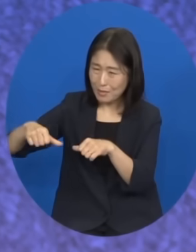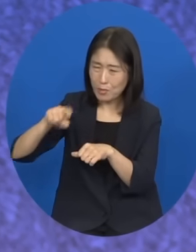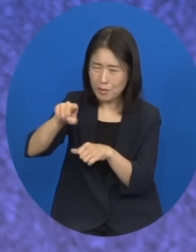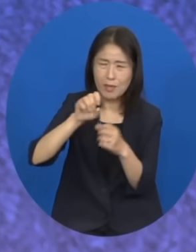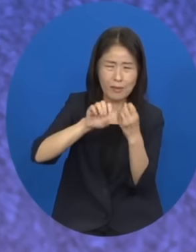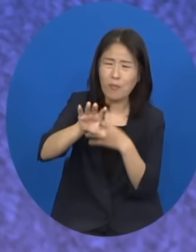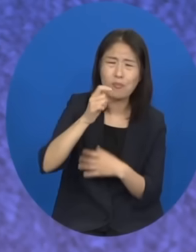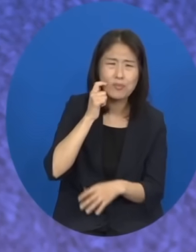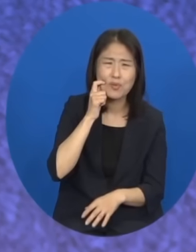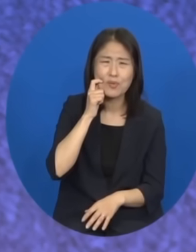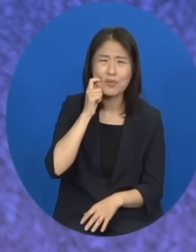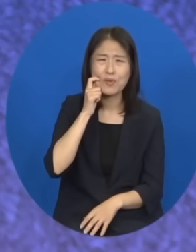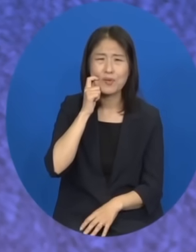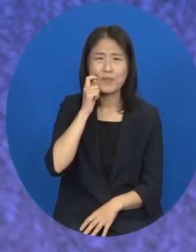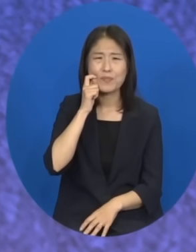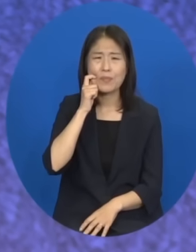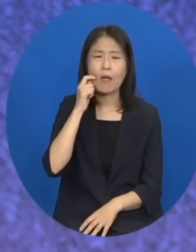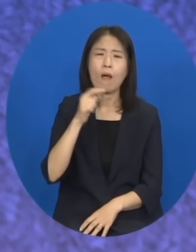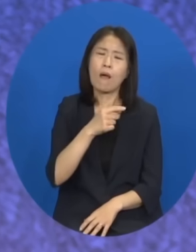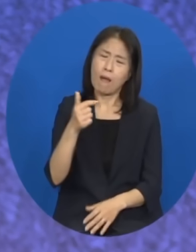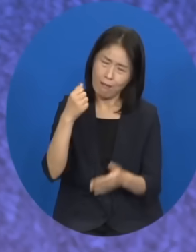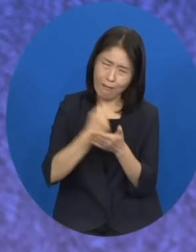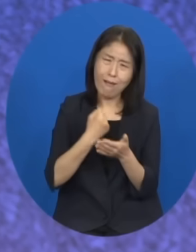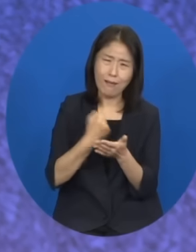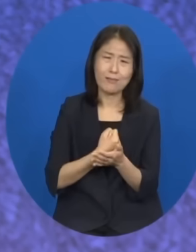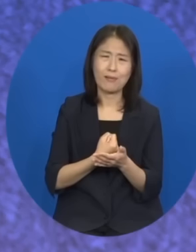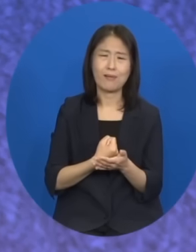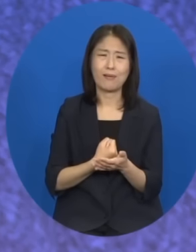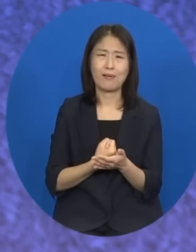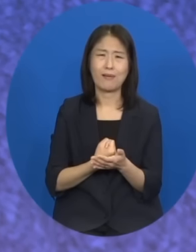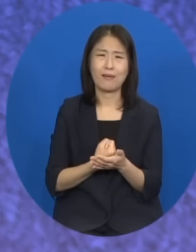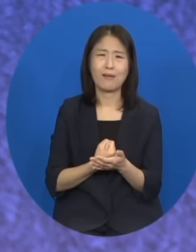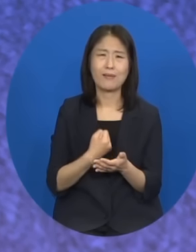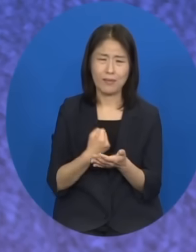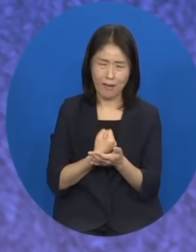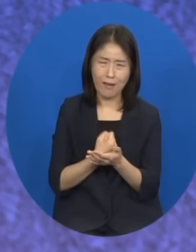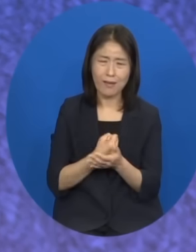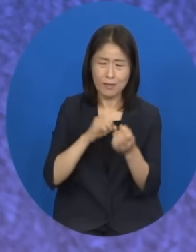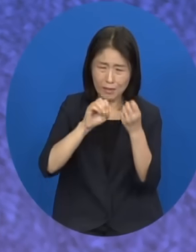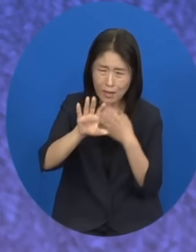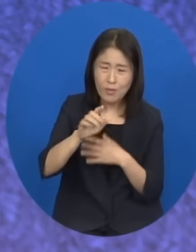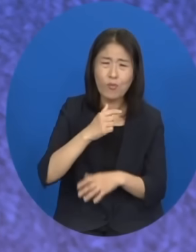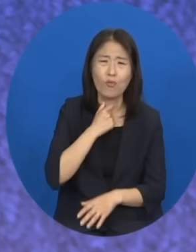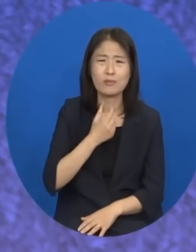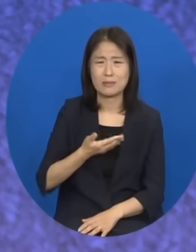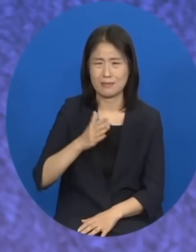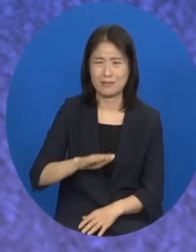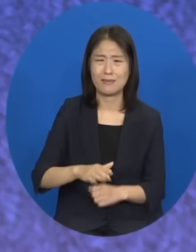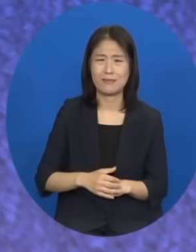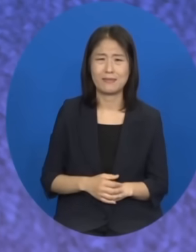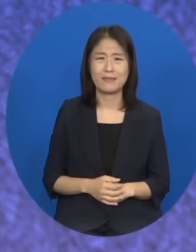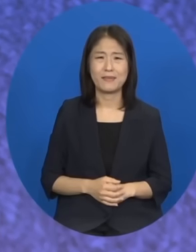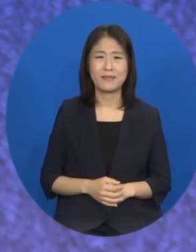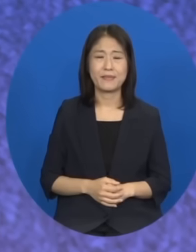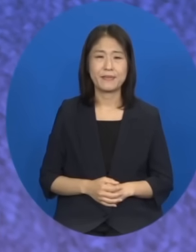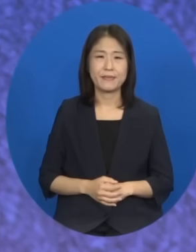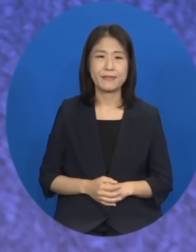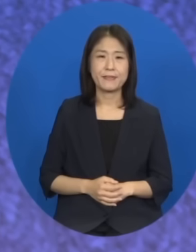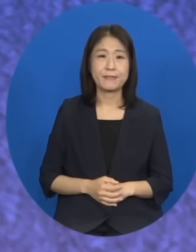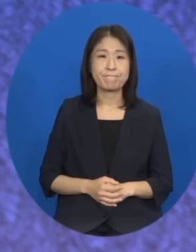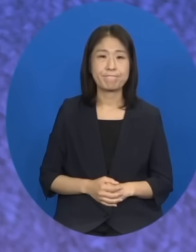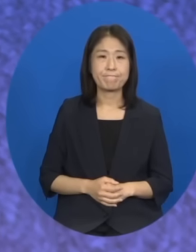못했어요. 너무 아쉬워요. 그 목사님에게 그 말씀을 드리고 싶은데. 그런데